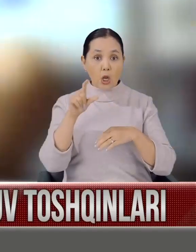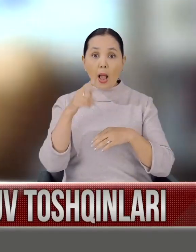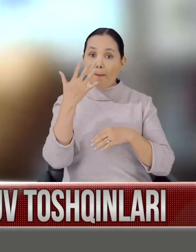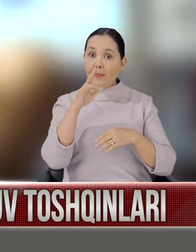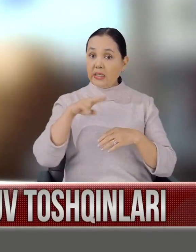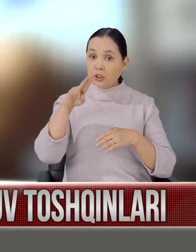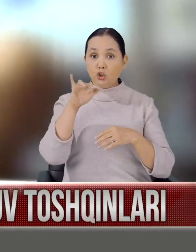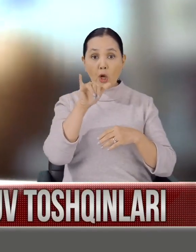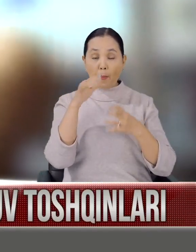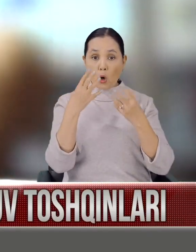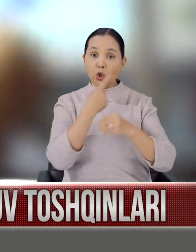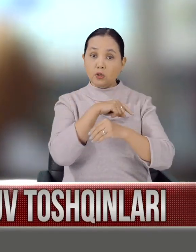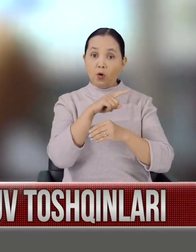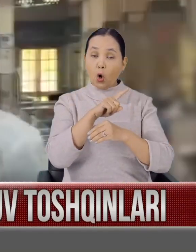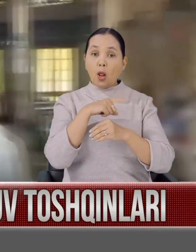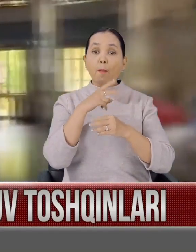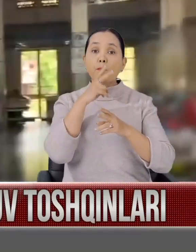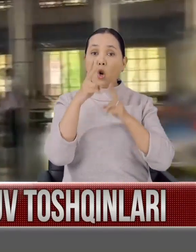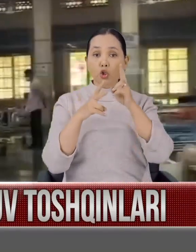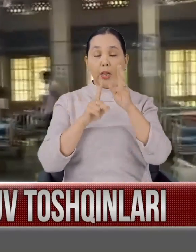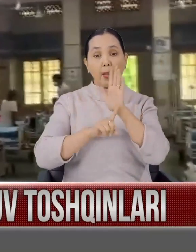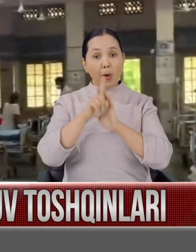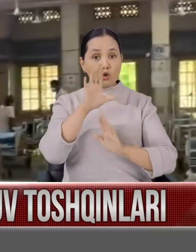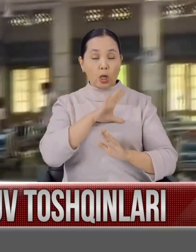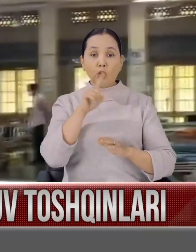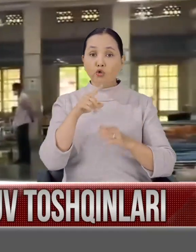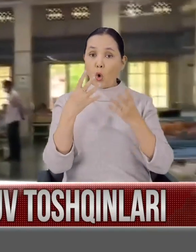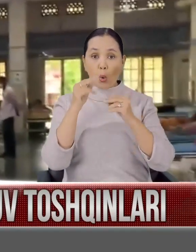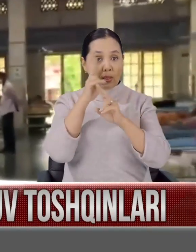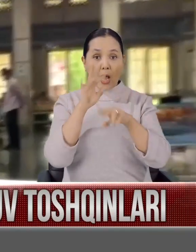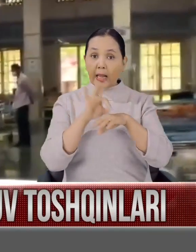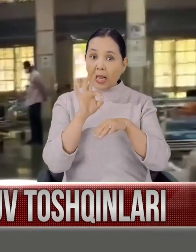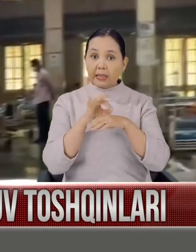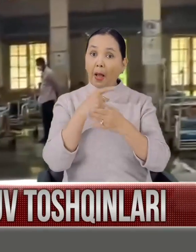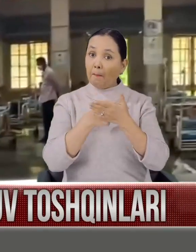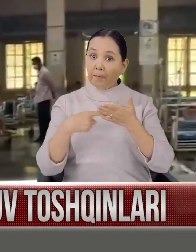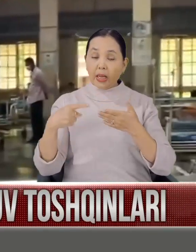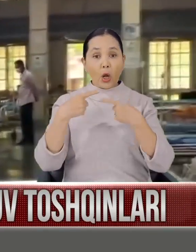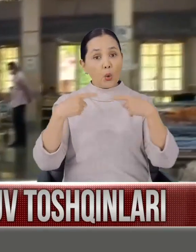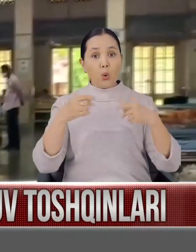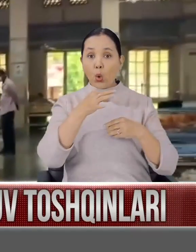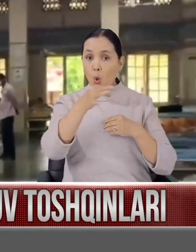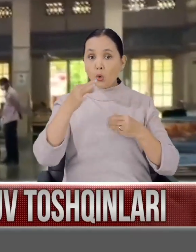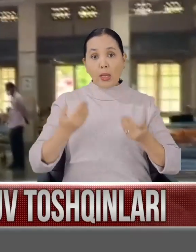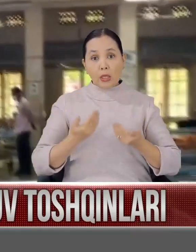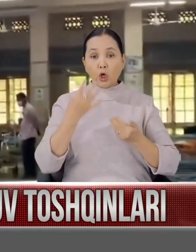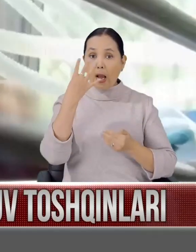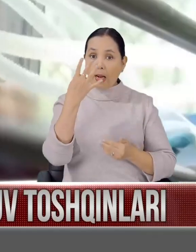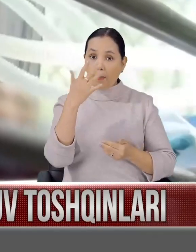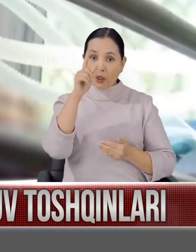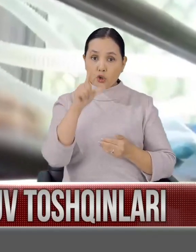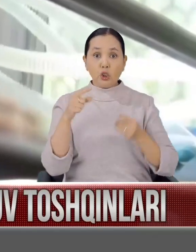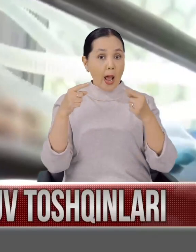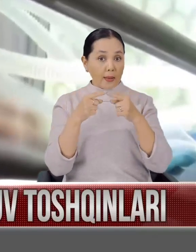5 dekabr shanba kuni shifoxonalarga murojaat qilishni boshlagan. O'sha kuni noma'lum kasallik belgilari turli hududlarda yashovchi 45